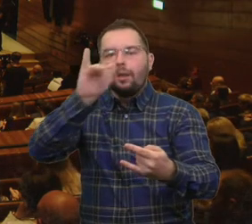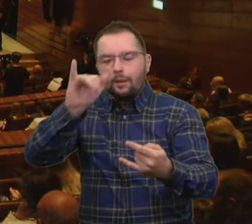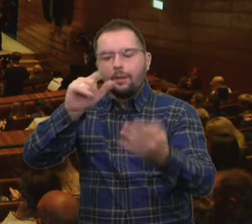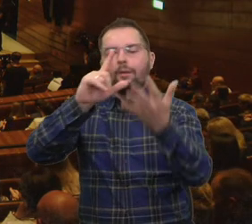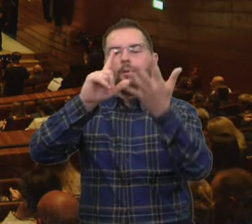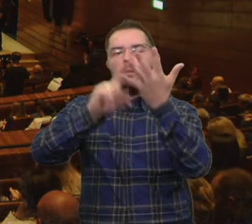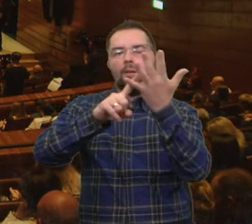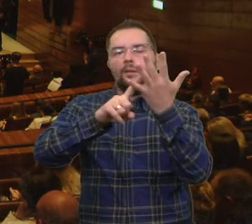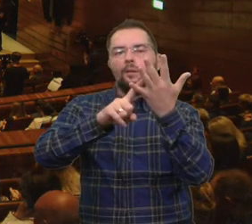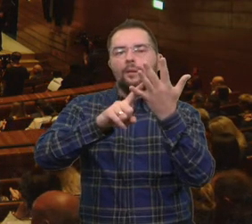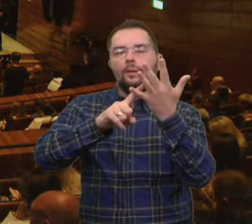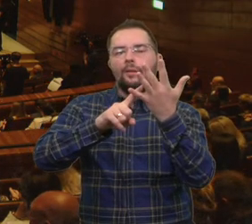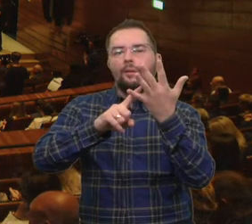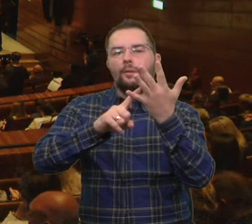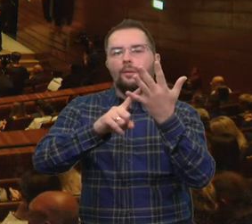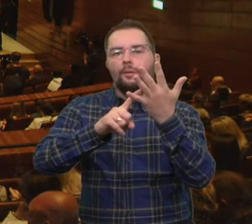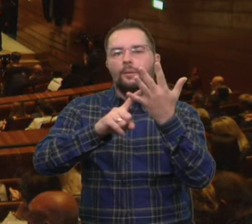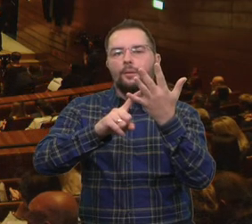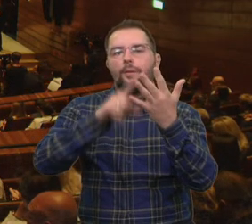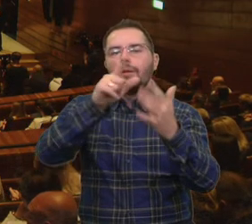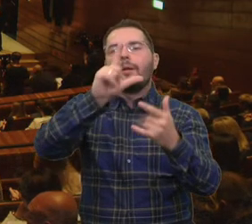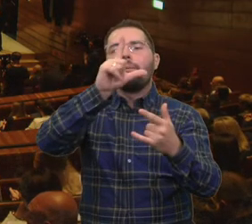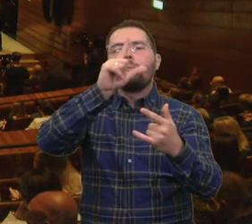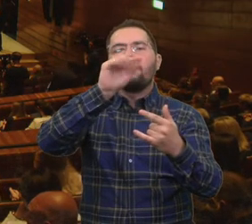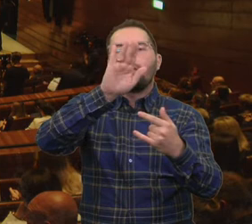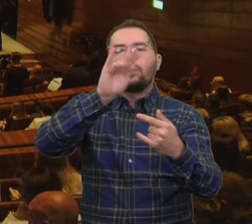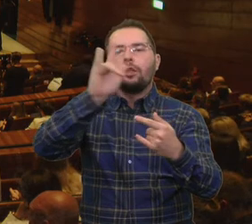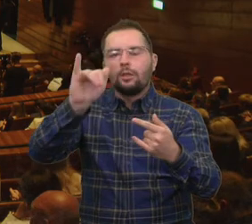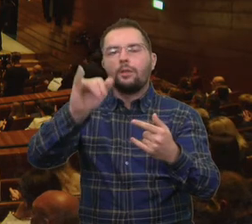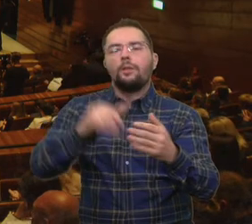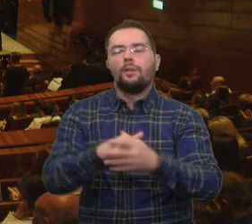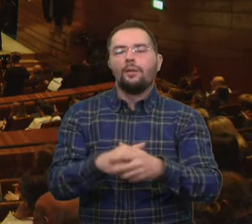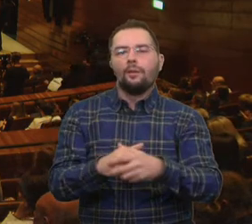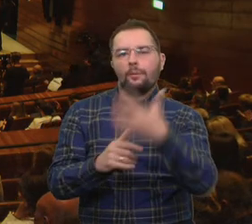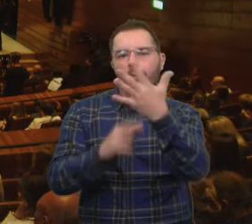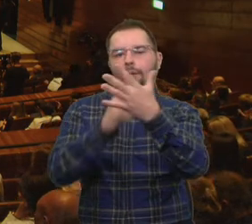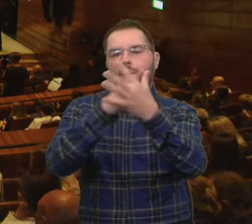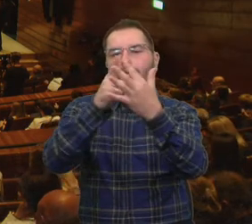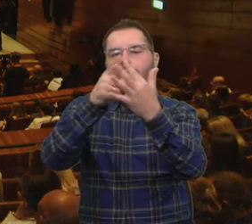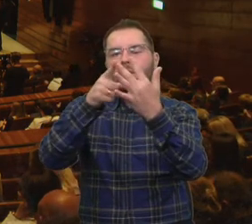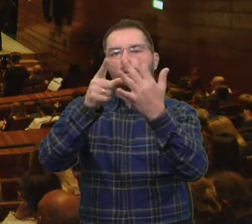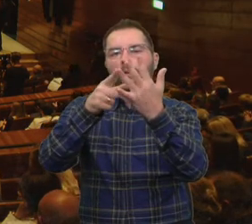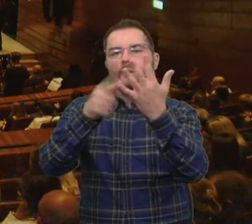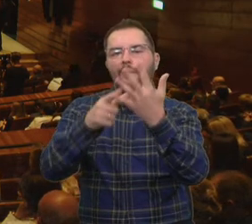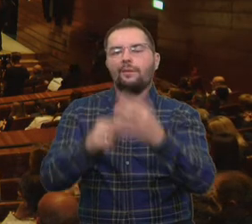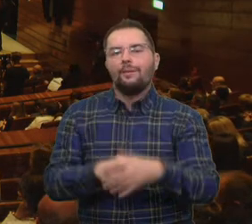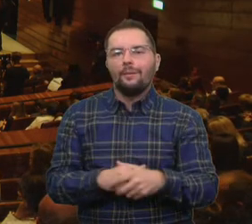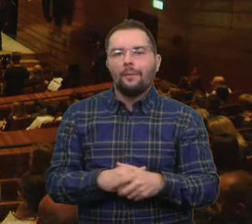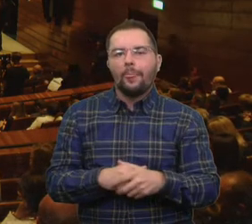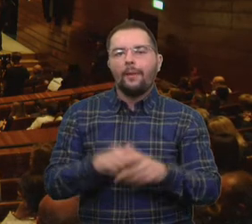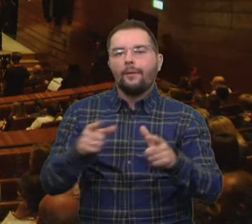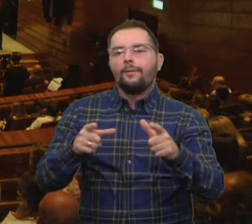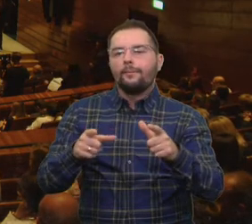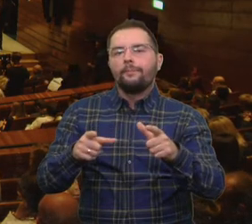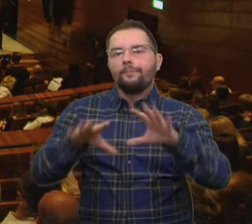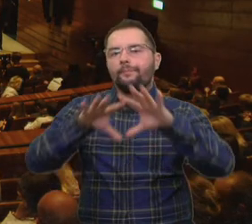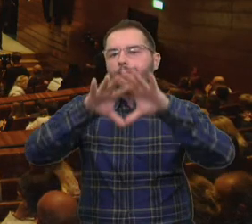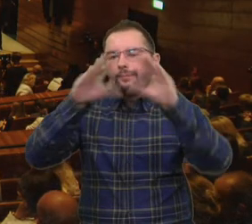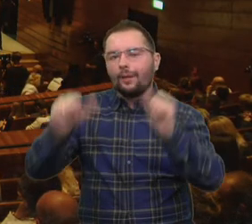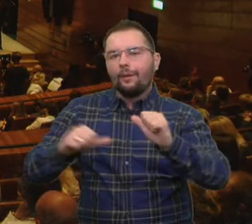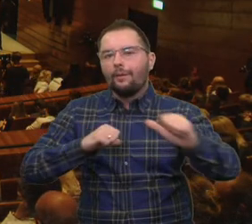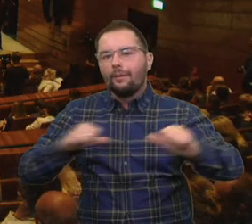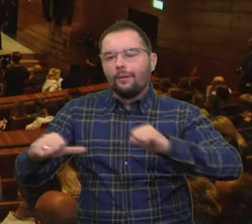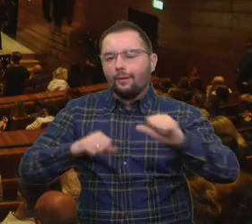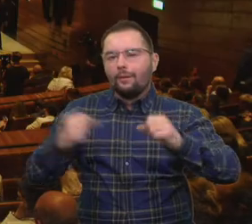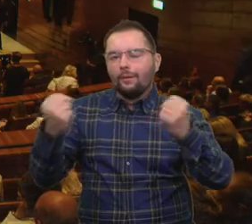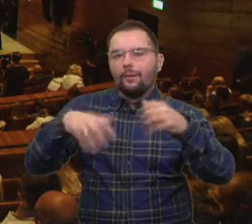Pani Barbara Bandoła, starosta pszczyński. Tyle entuzjazmu żaden szczebel samorządu na tych trybunach dziś